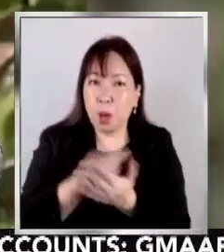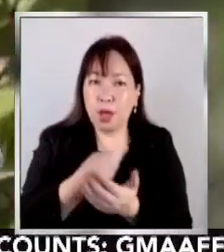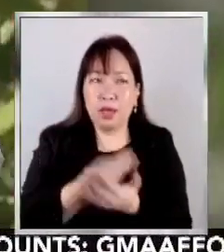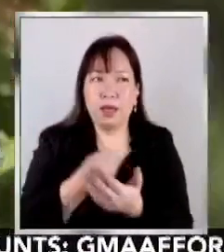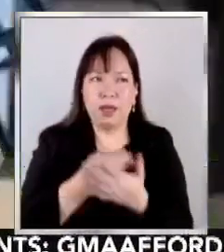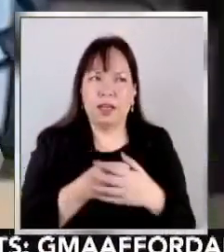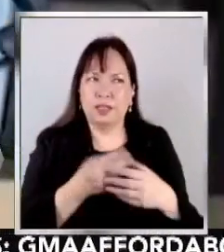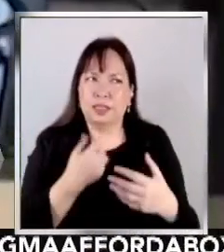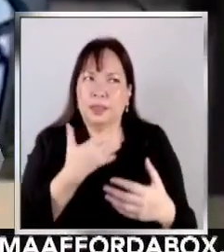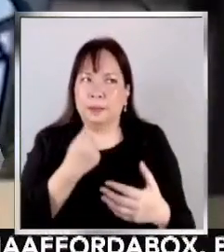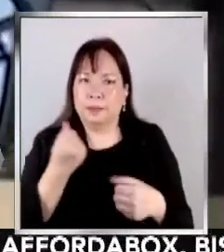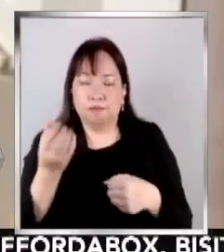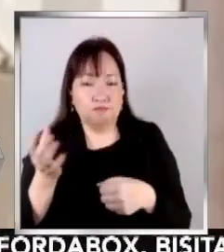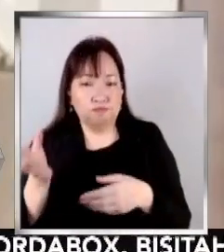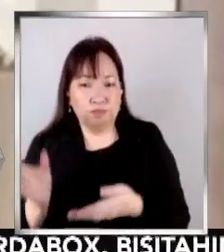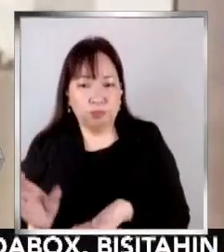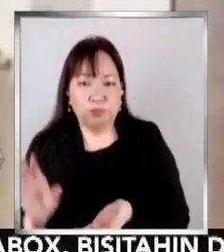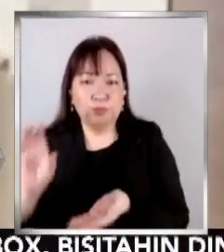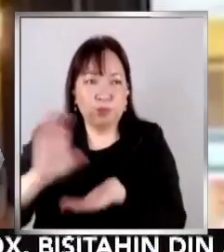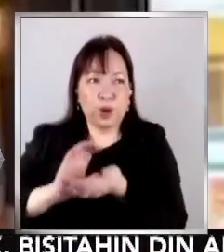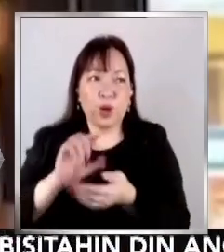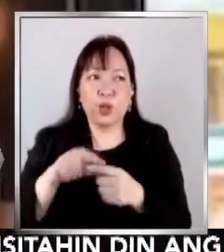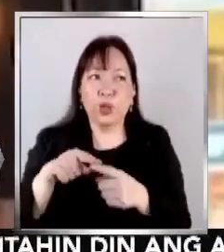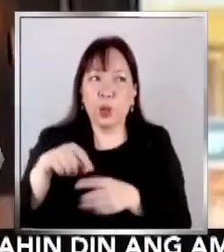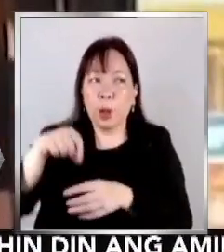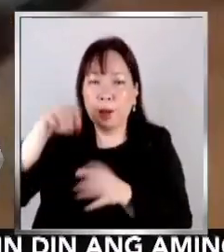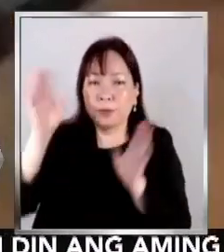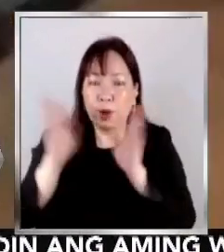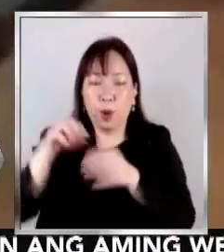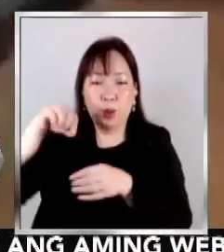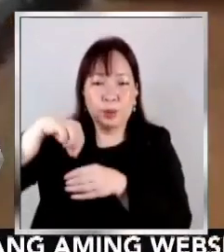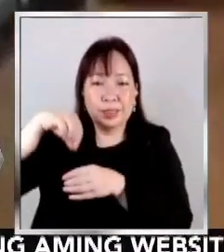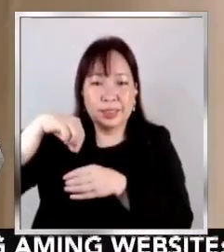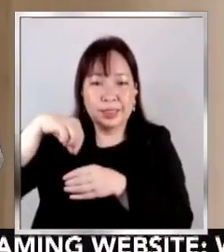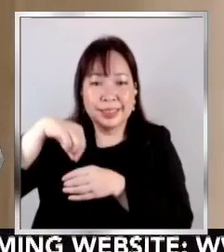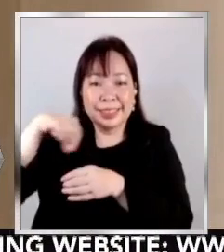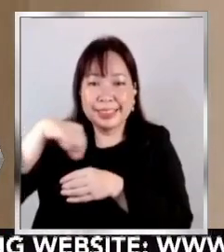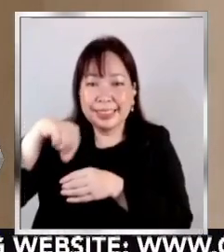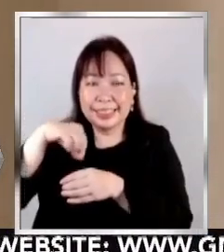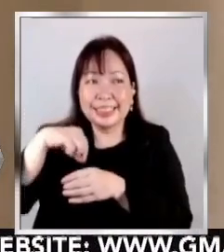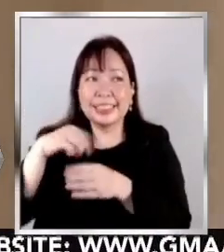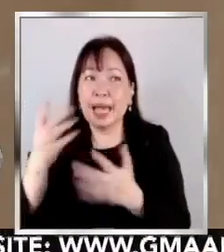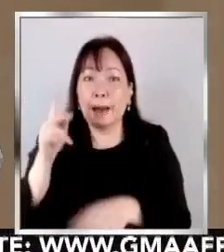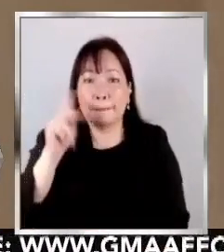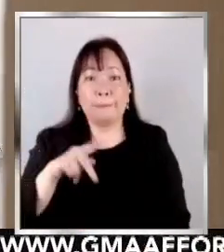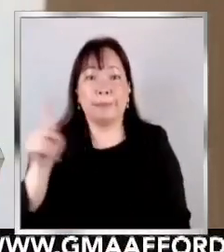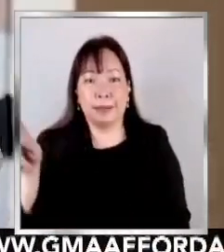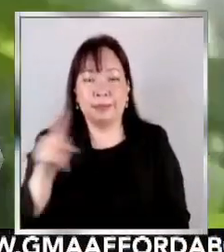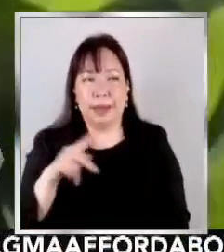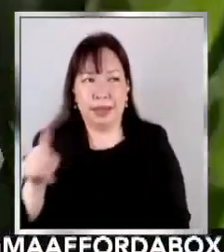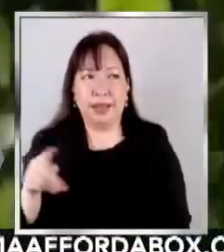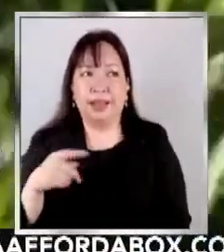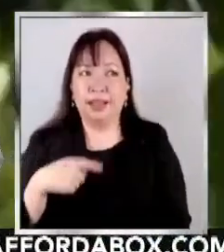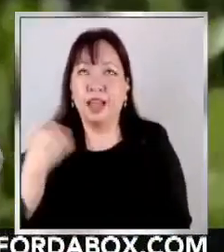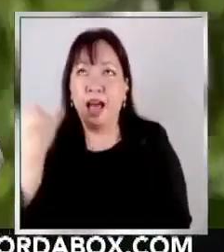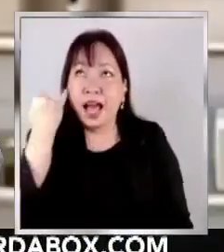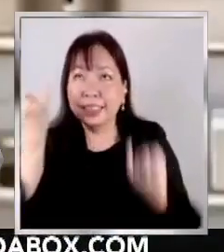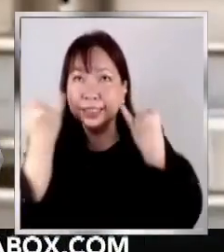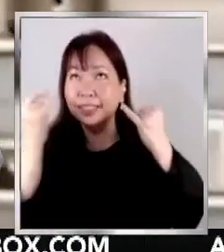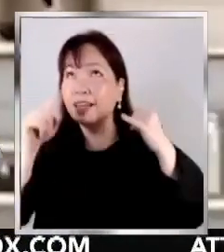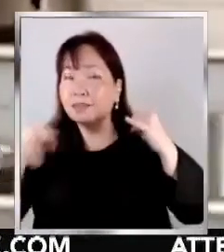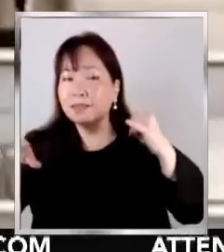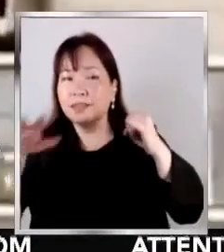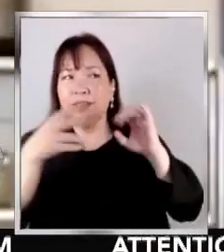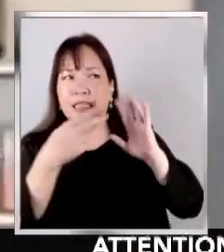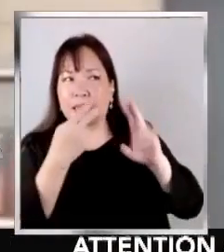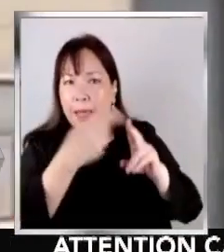Jillian na magbukas ng maliit na milk tea business sa kanilang lugar sa Pampanga. Mula sa pag-conceptualize na mismong brand hanggang milk